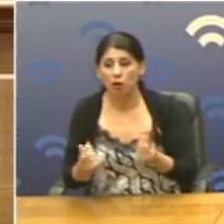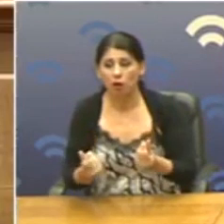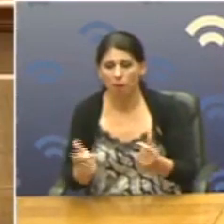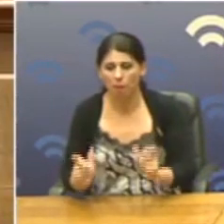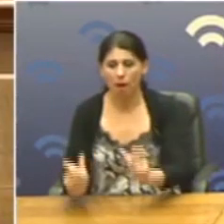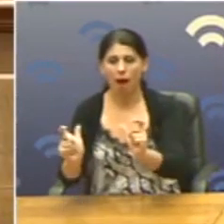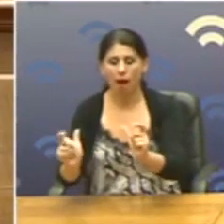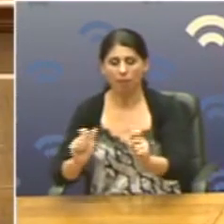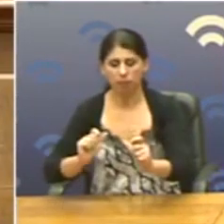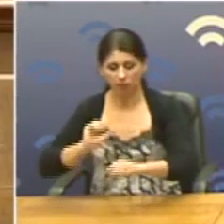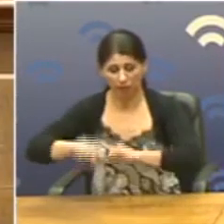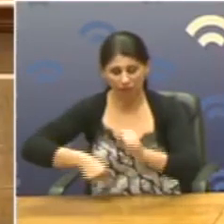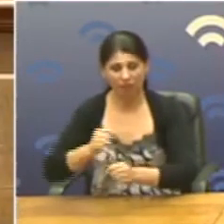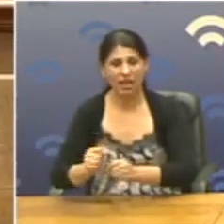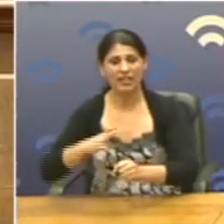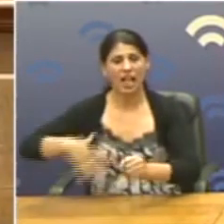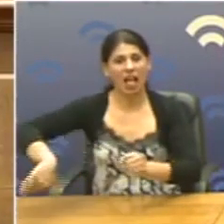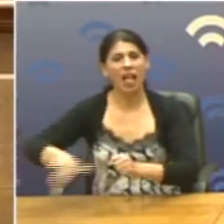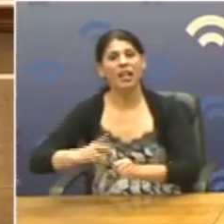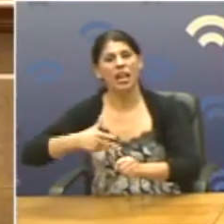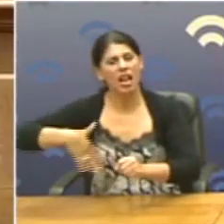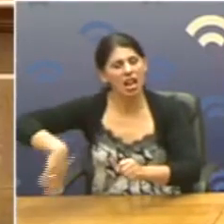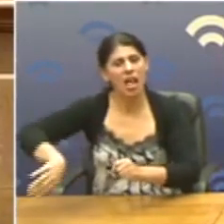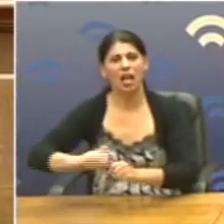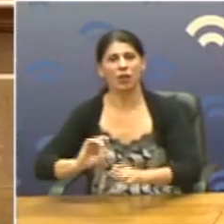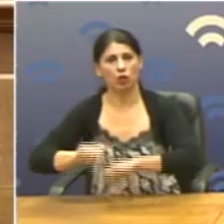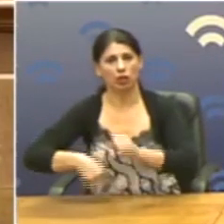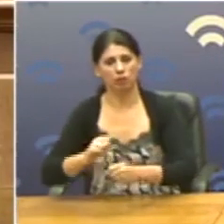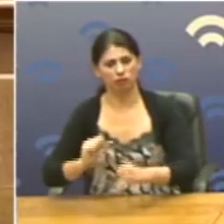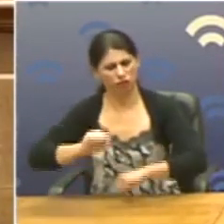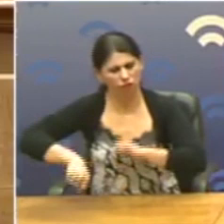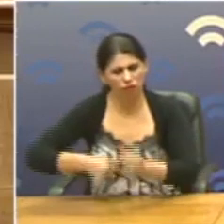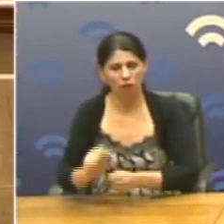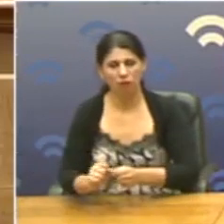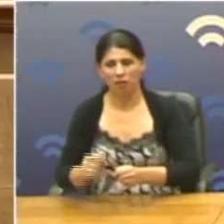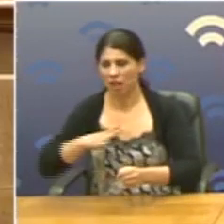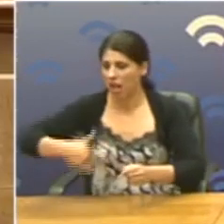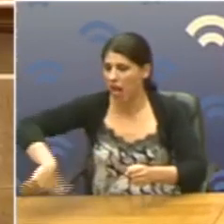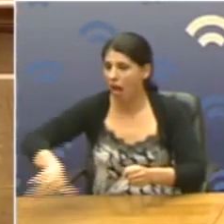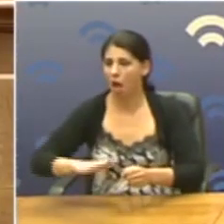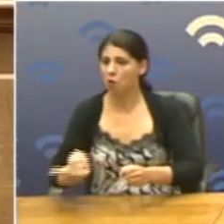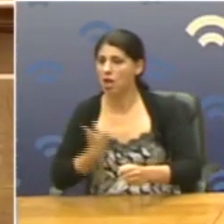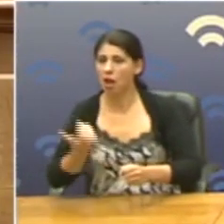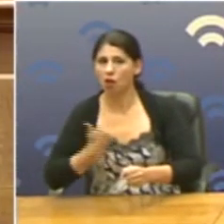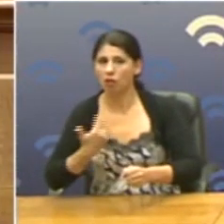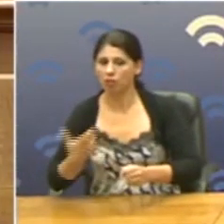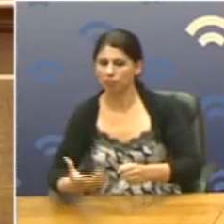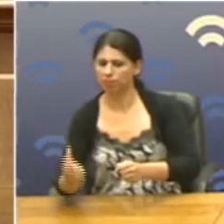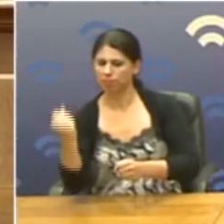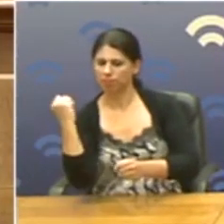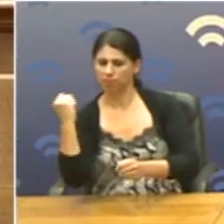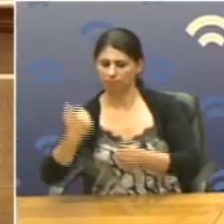η δράση του εργατικού λαϊκού κινήματος, οι αγώνες του λαού και της νεολαίας, που θα δυναμώσουν τα επόμενα